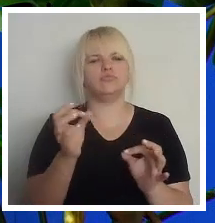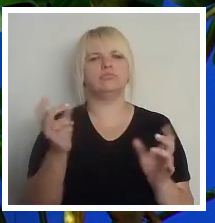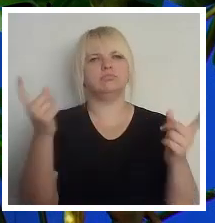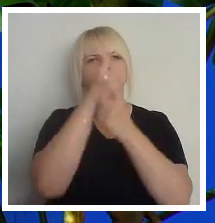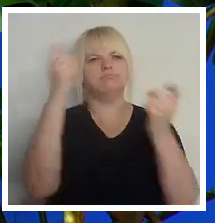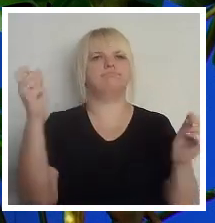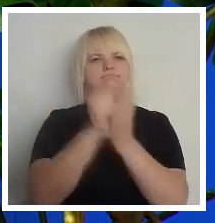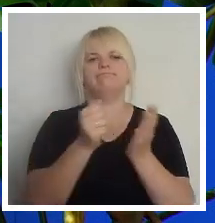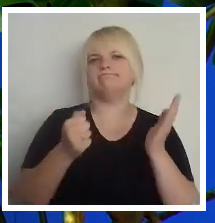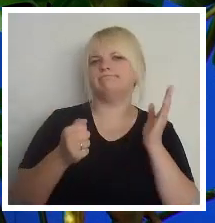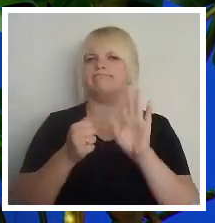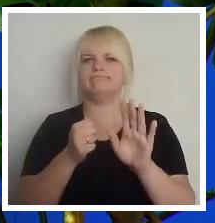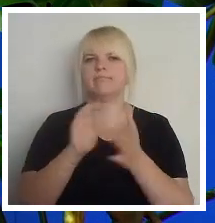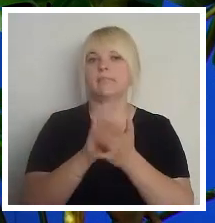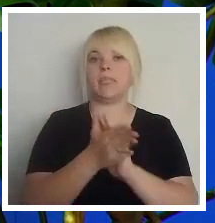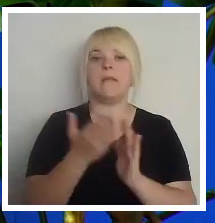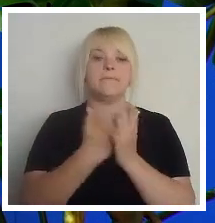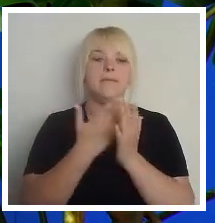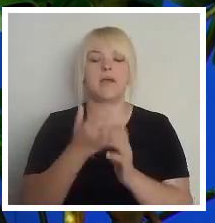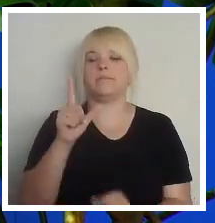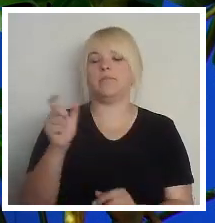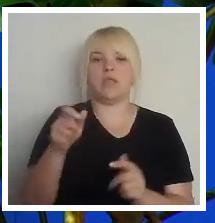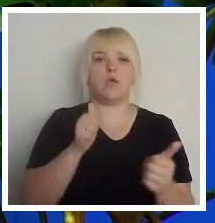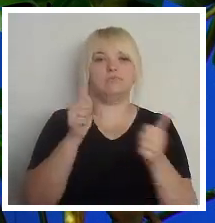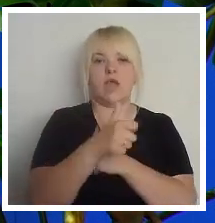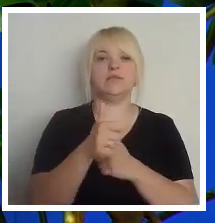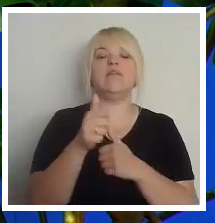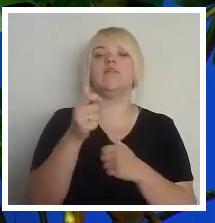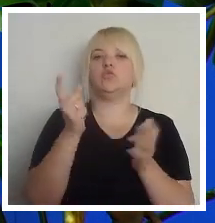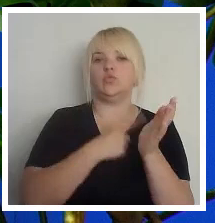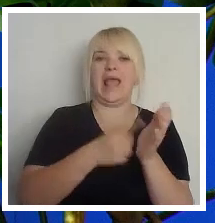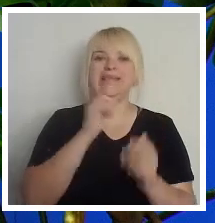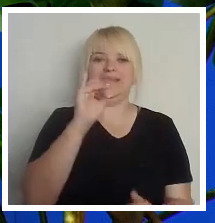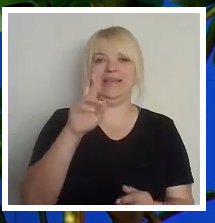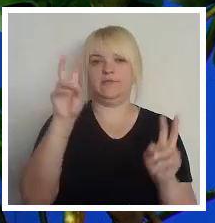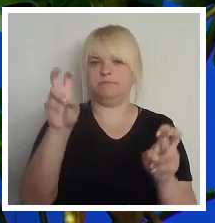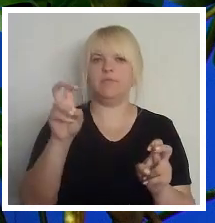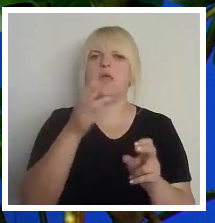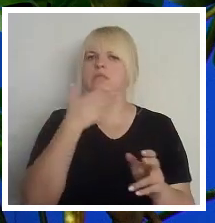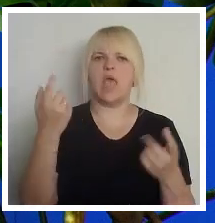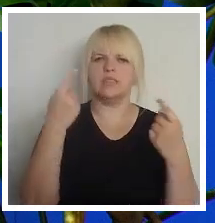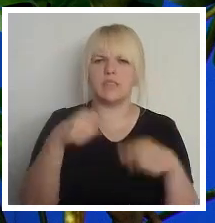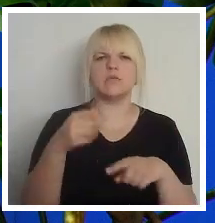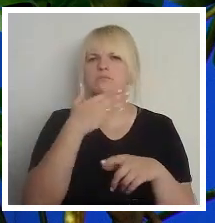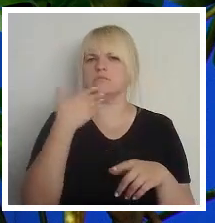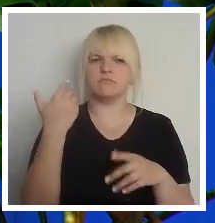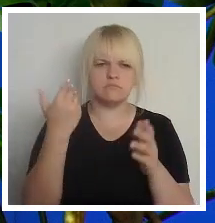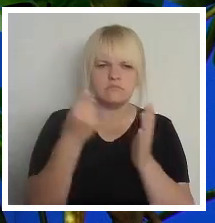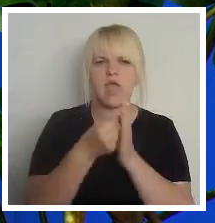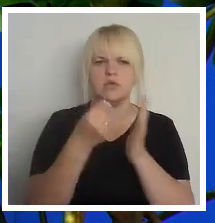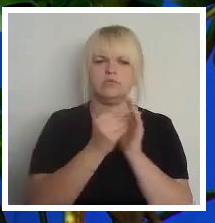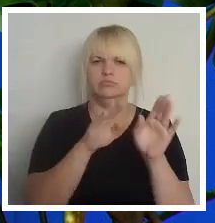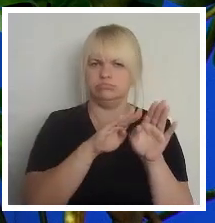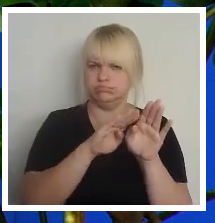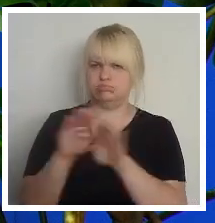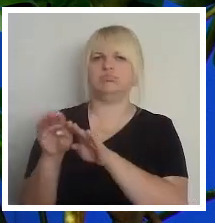Paula pārstāvētais žurnāls ir ar nedegradējot, neatkāpjoties no vērtībām, kas bija